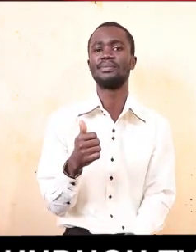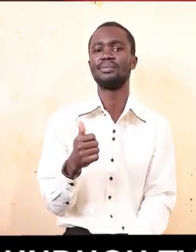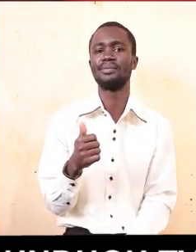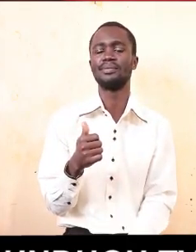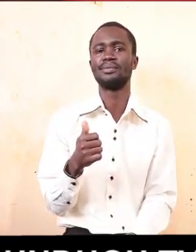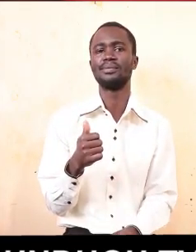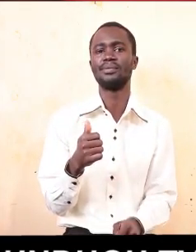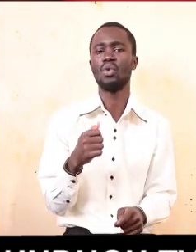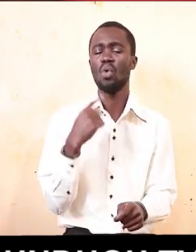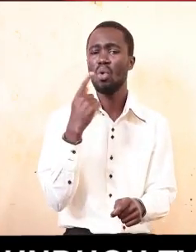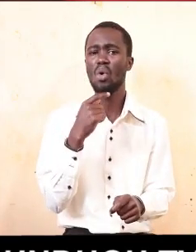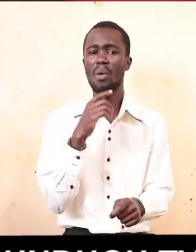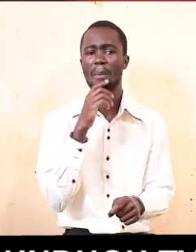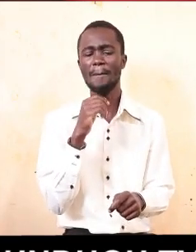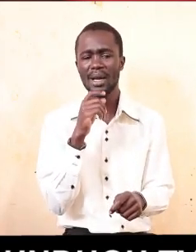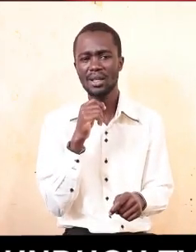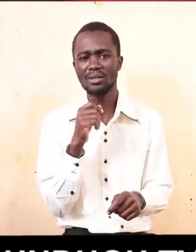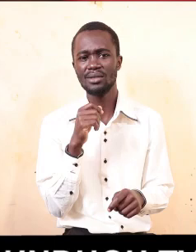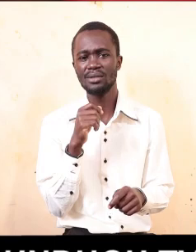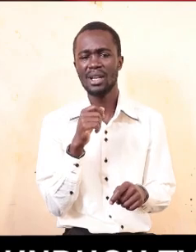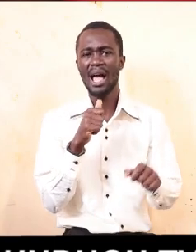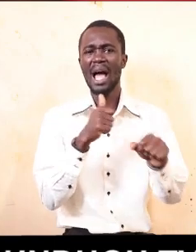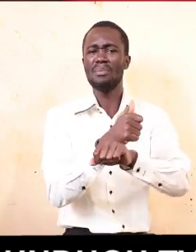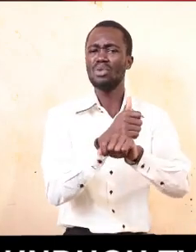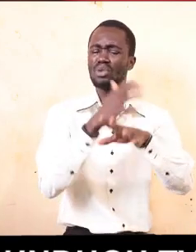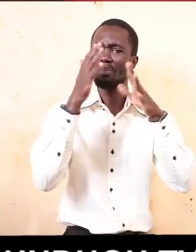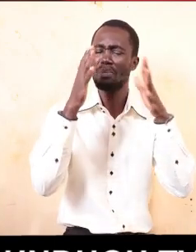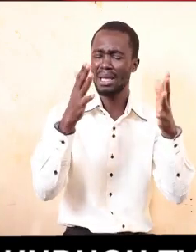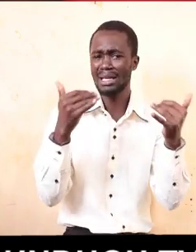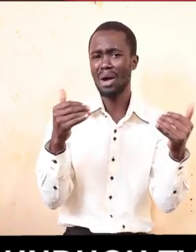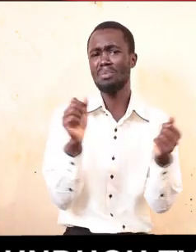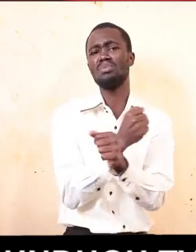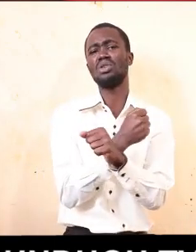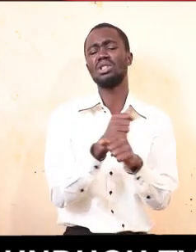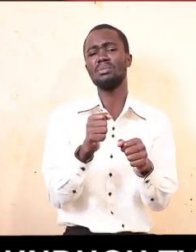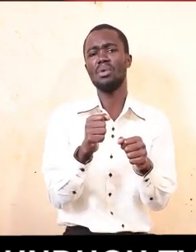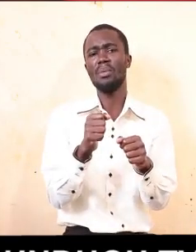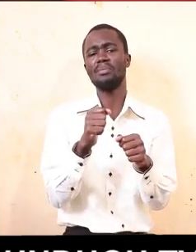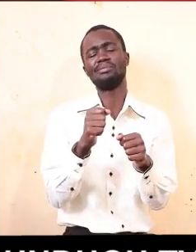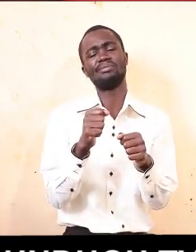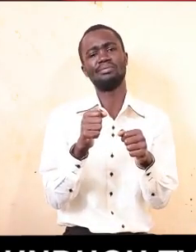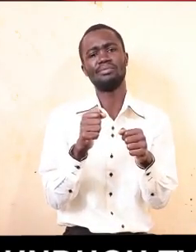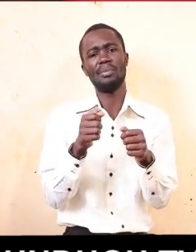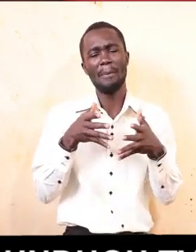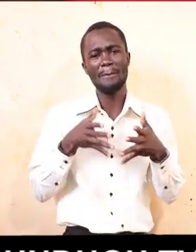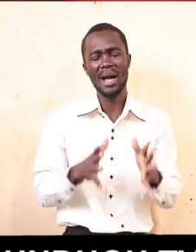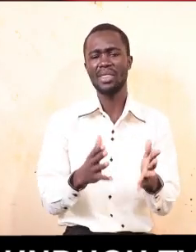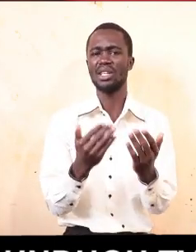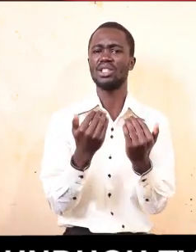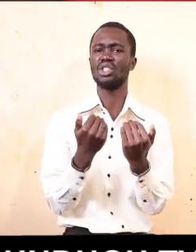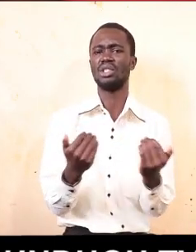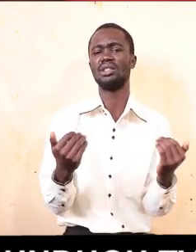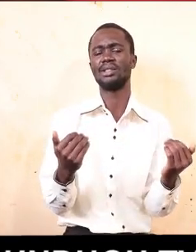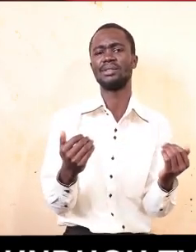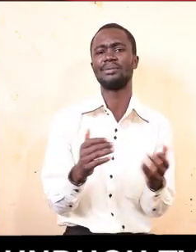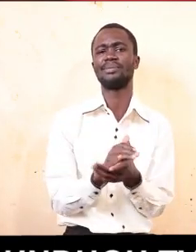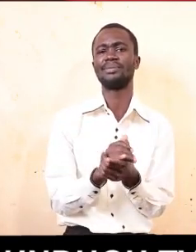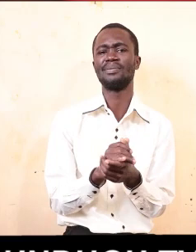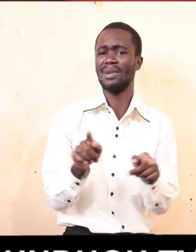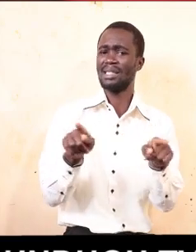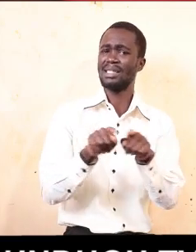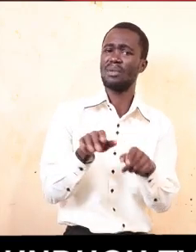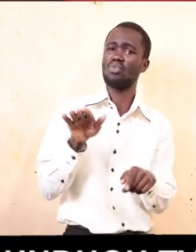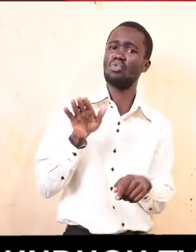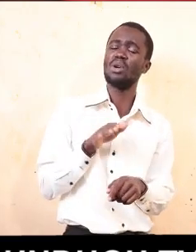wakiwa wanaume wanafanywa kusio wanaume wasije wakazaa huko, hiyo ni dhuluma. Na pia